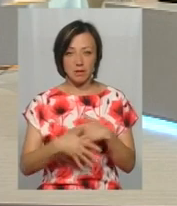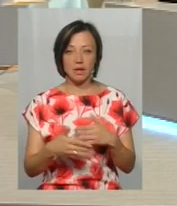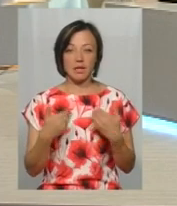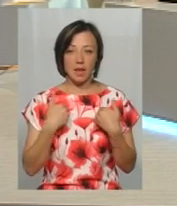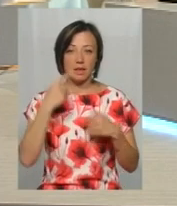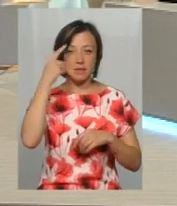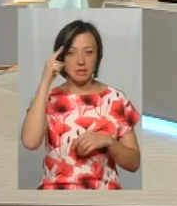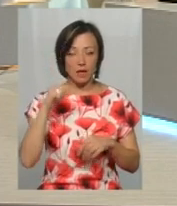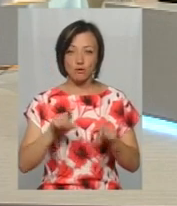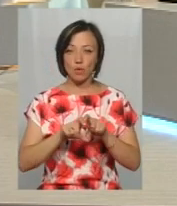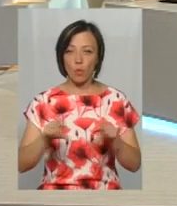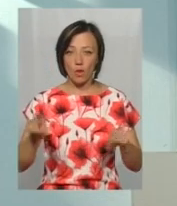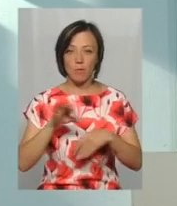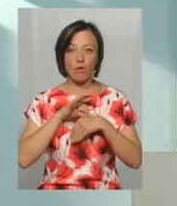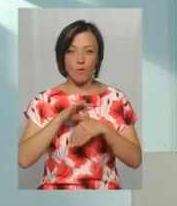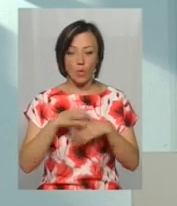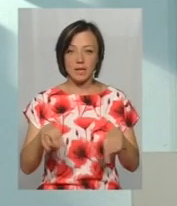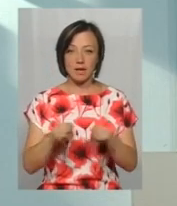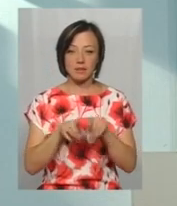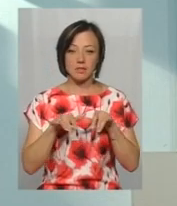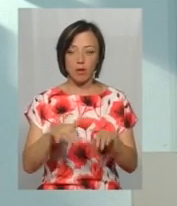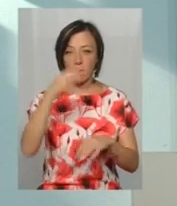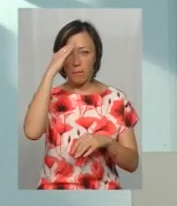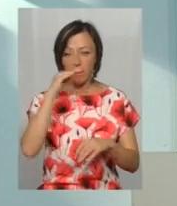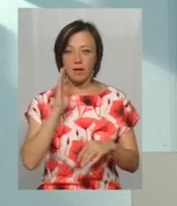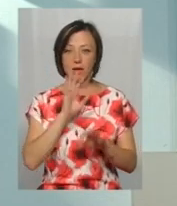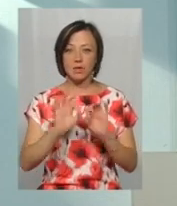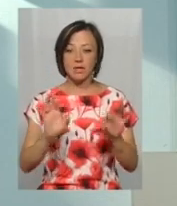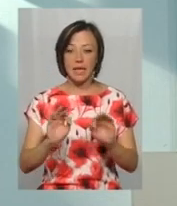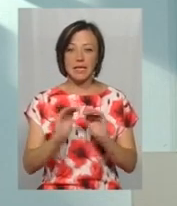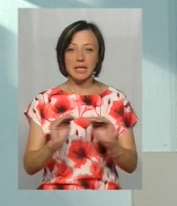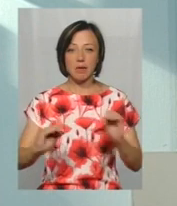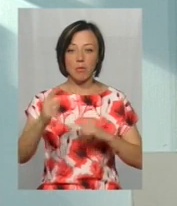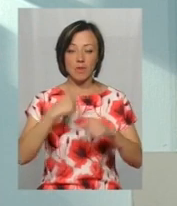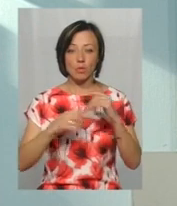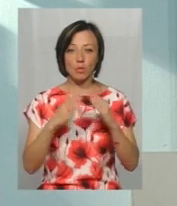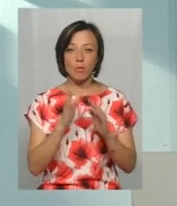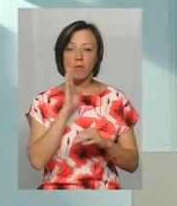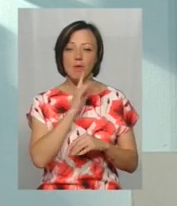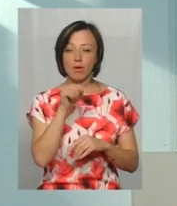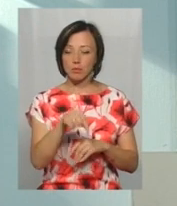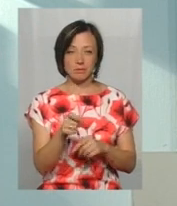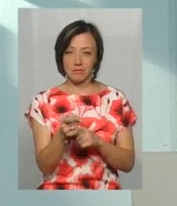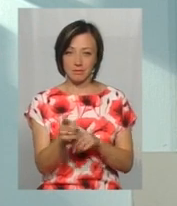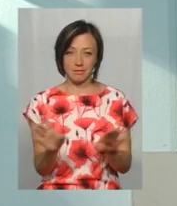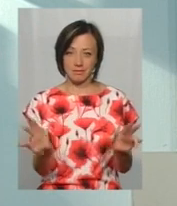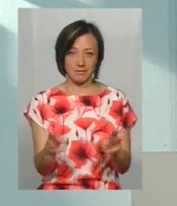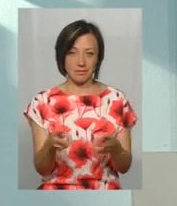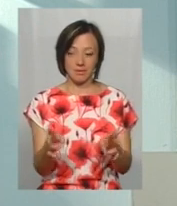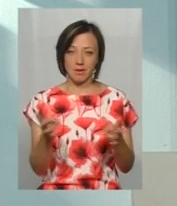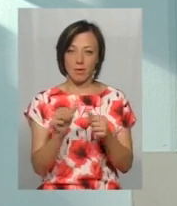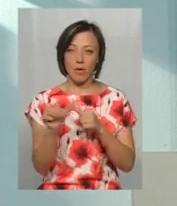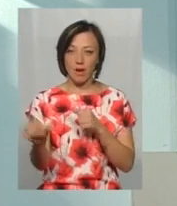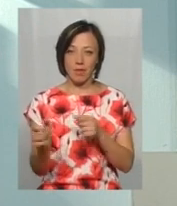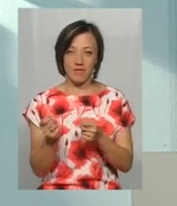я знаю, що от в школах проводяться, і вже батьки розказують, що діти приходять і кажуть, мама, сюди не кидай, бо це треба